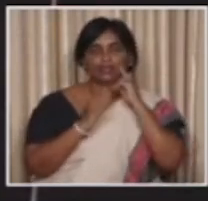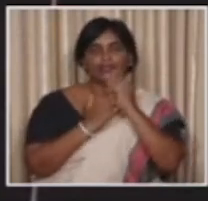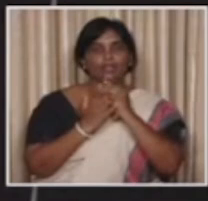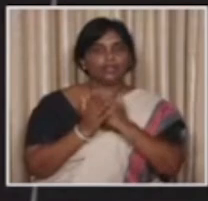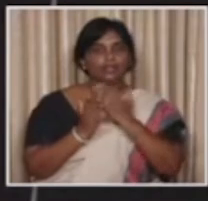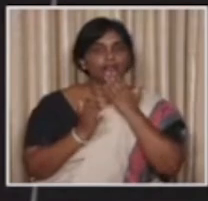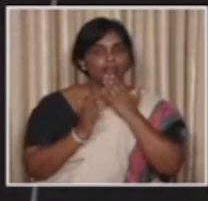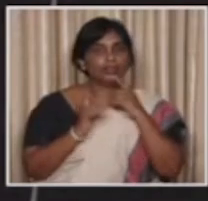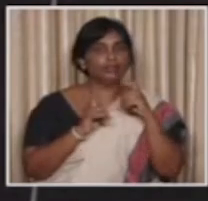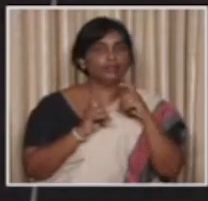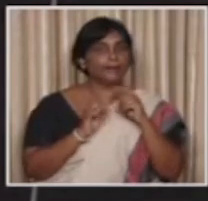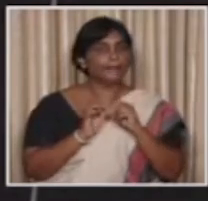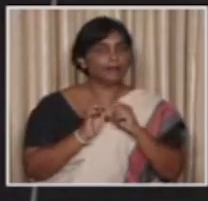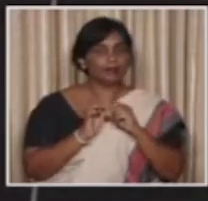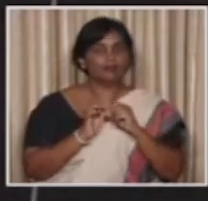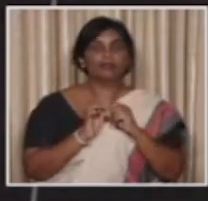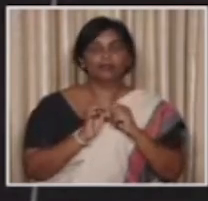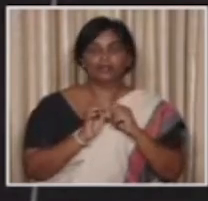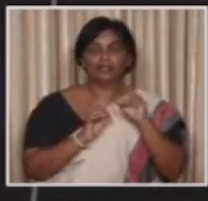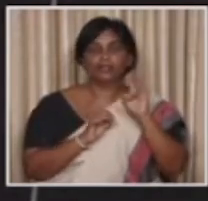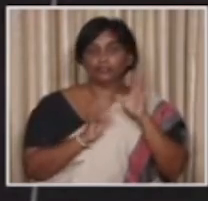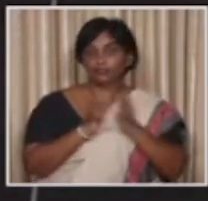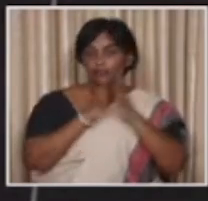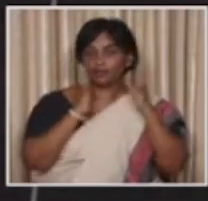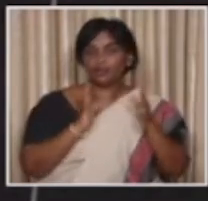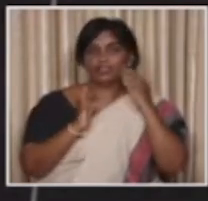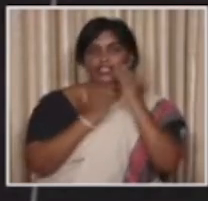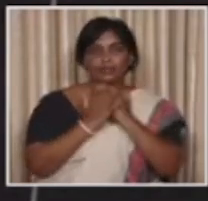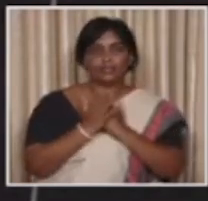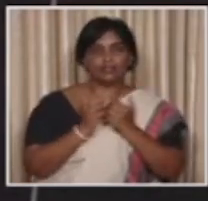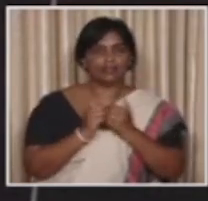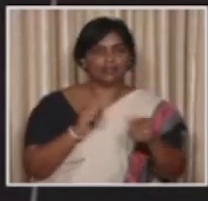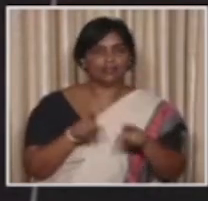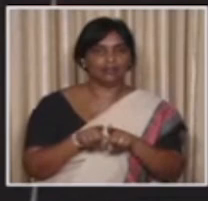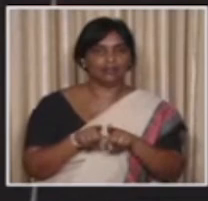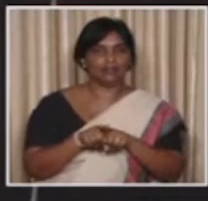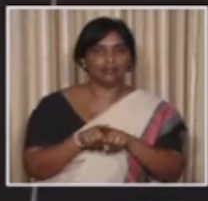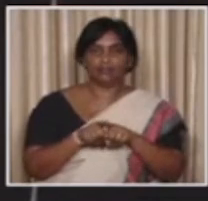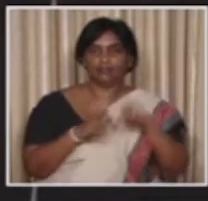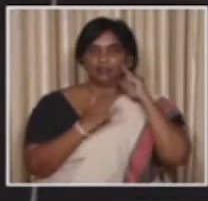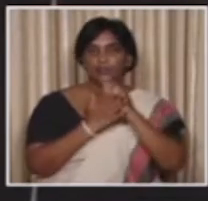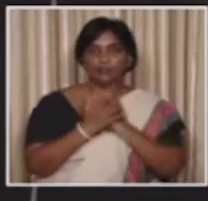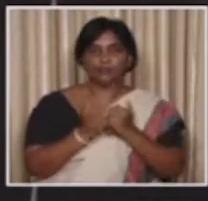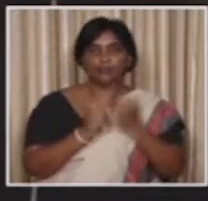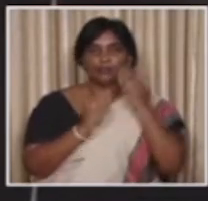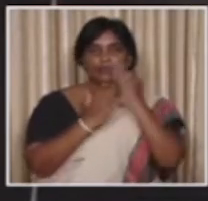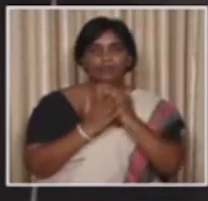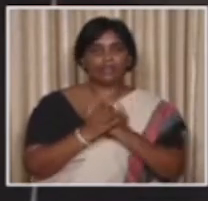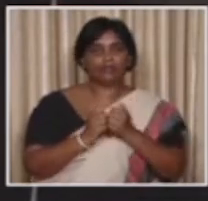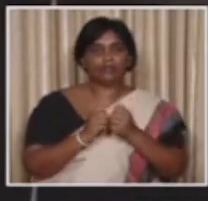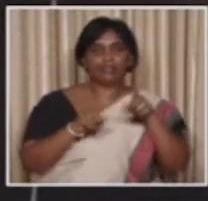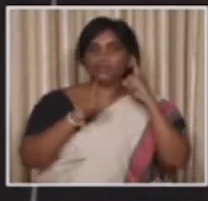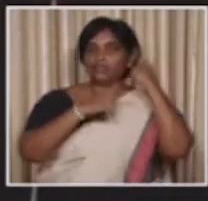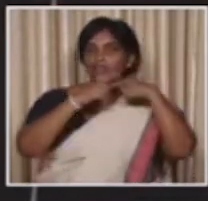US බිලියන 25කට වැඩිය විශාල මුදලක් මේ බිලියන 25ක විශාල මුදලක් මේ හරහා වැය වෙනවා. ඉතින් ඒ නිසා